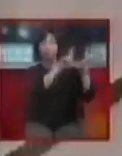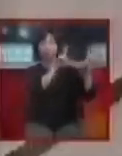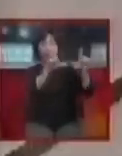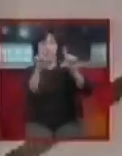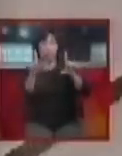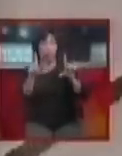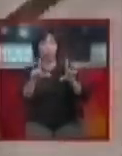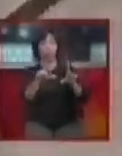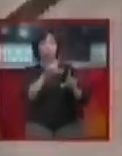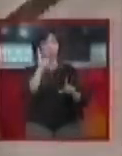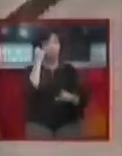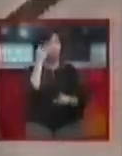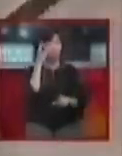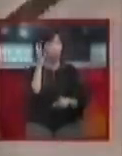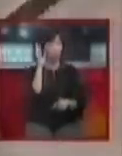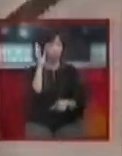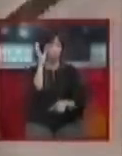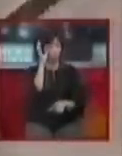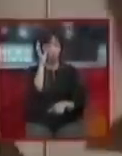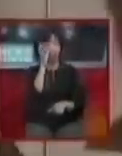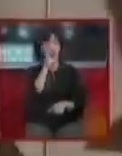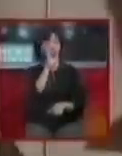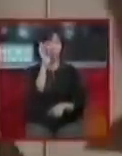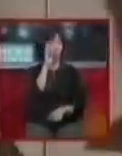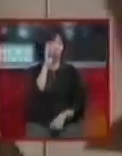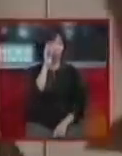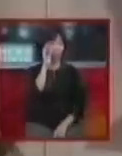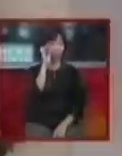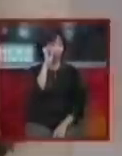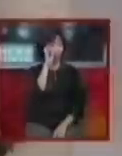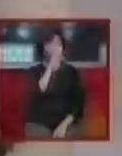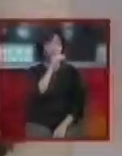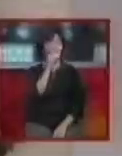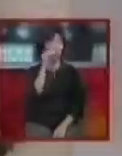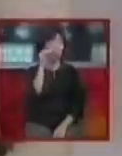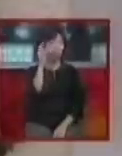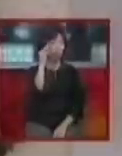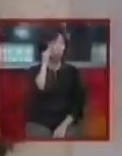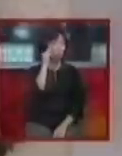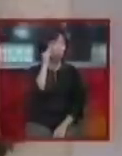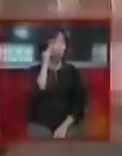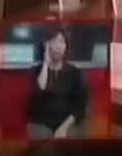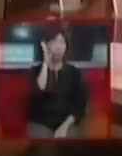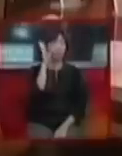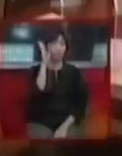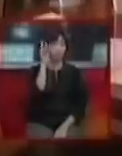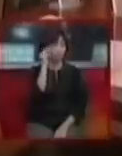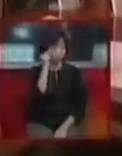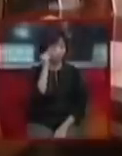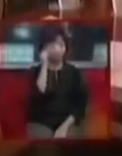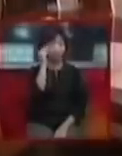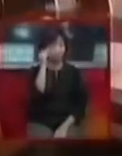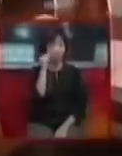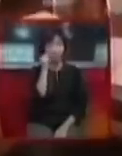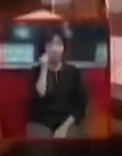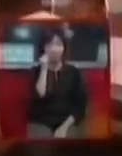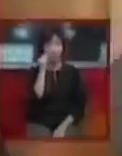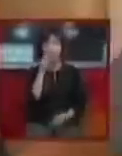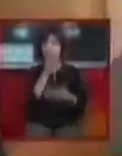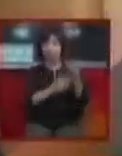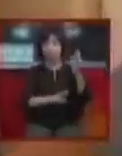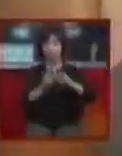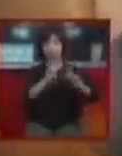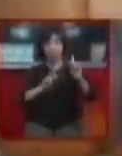na sina John Ray Cortez, Noel Esquivel Garcia, Darwin Sanyano at Michael Motel Molina. Kabisado rin daw ng